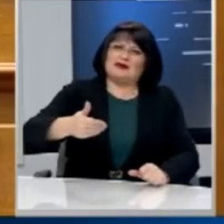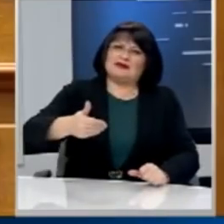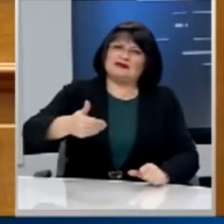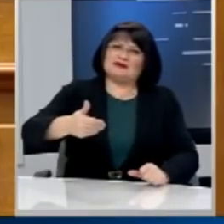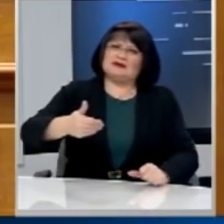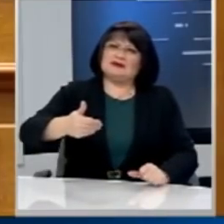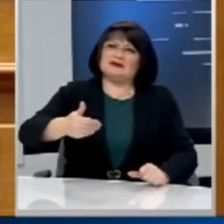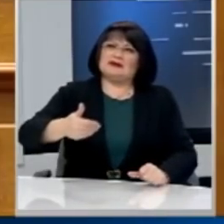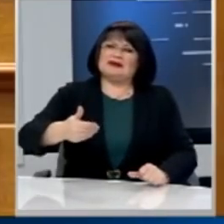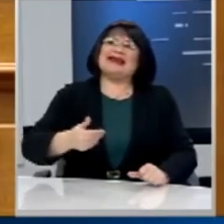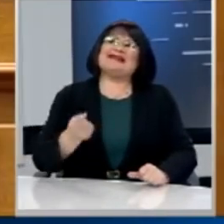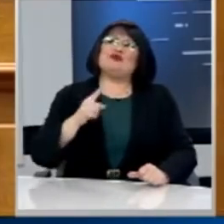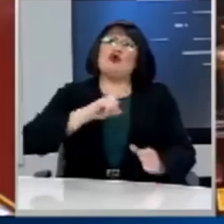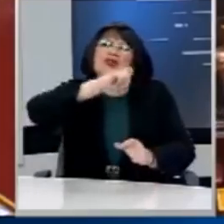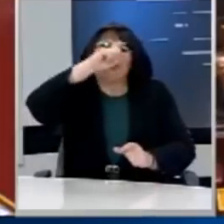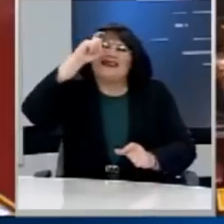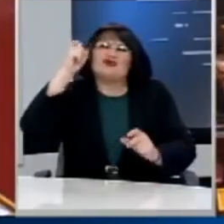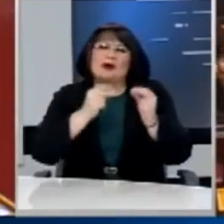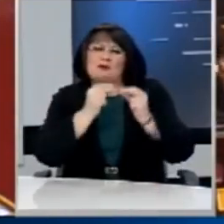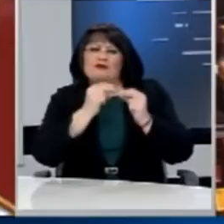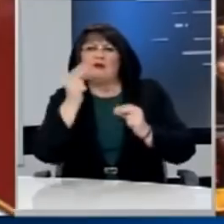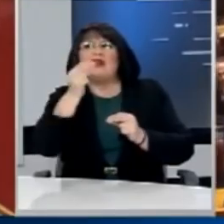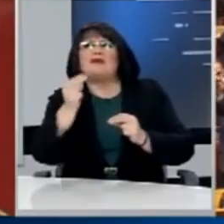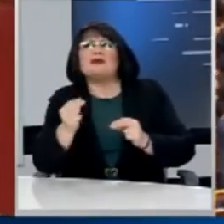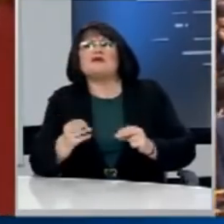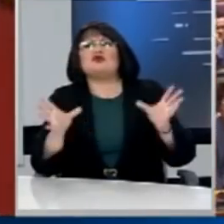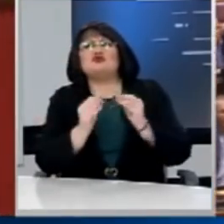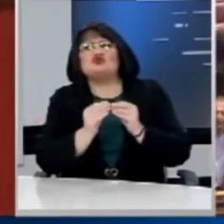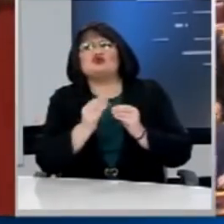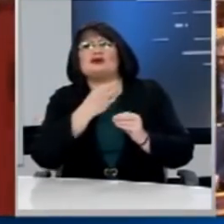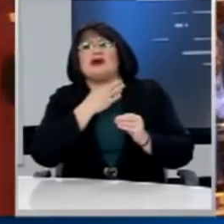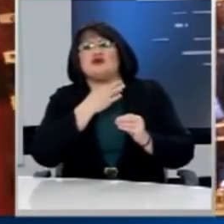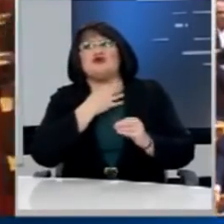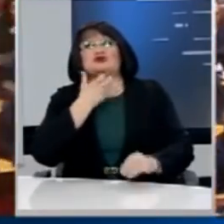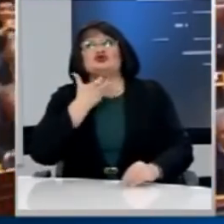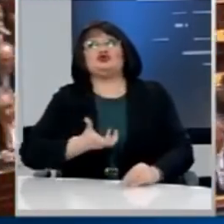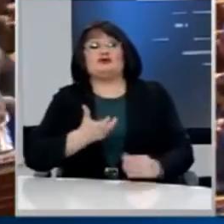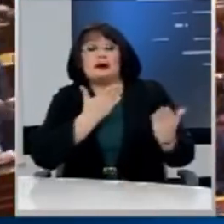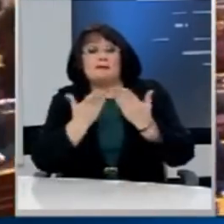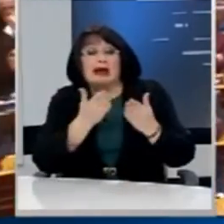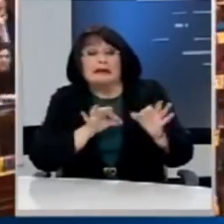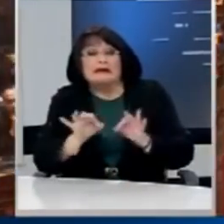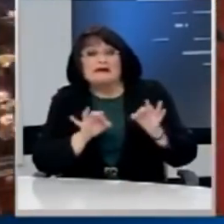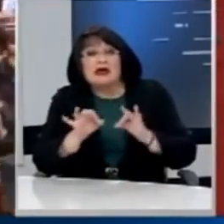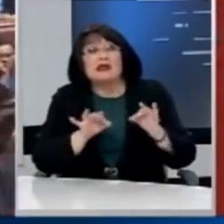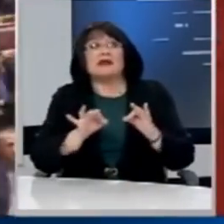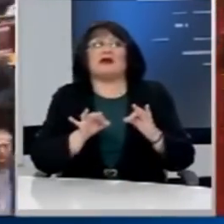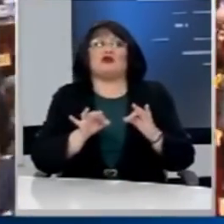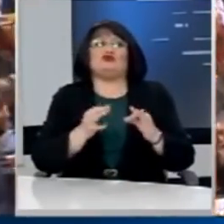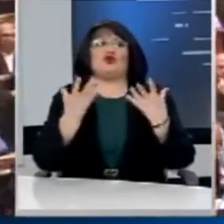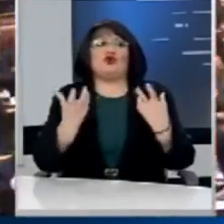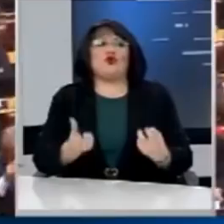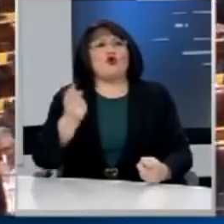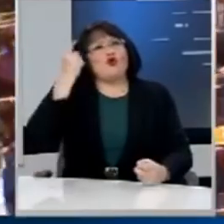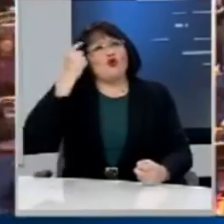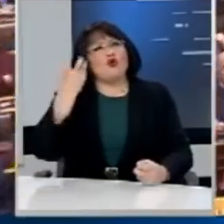και σε πιο σύνθετα προβλήματα. Σε τομείς που απαιτούν σοβαρή μελέτη, σχεδιασμό,